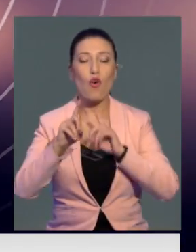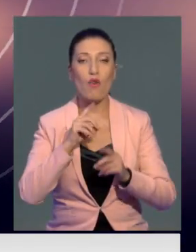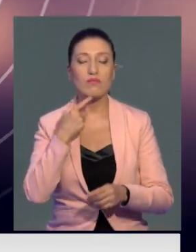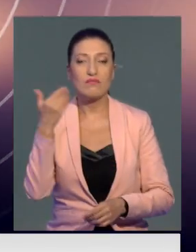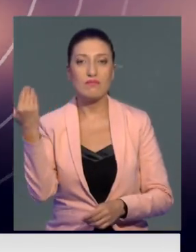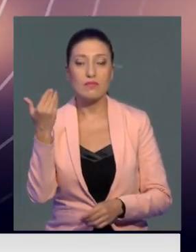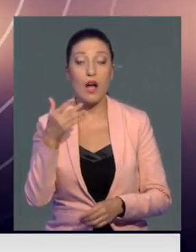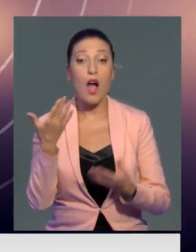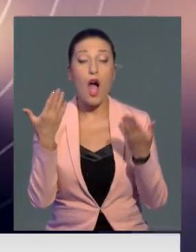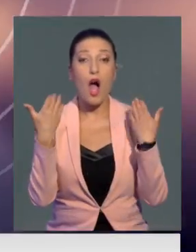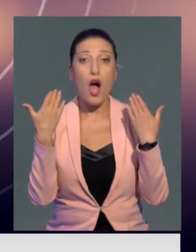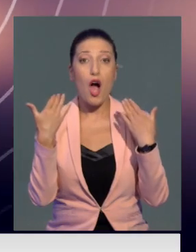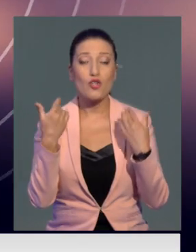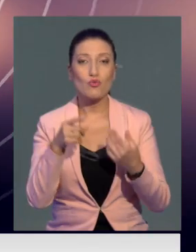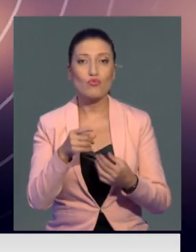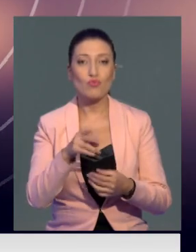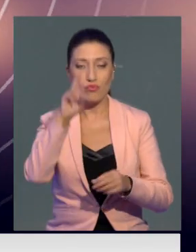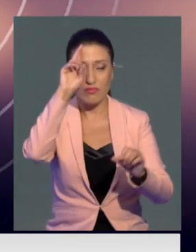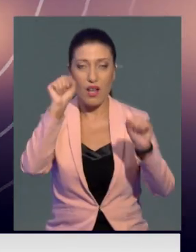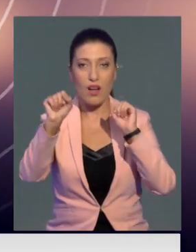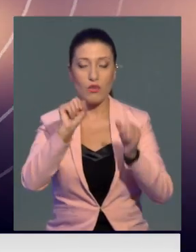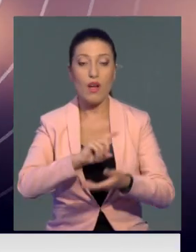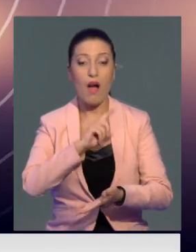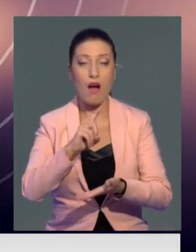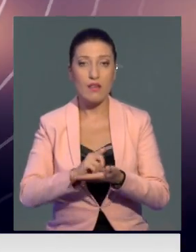հարցը դրած պարլամենտում, որի շուրջը պետք էր